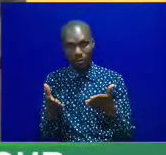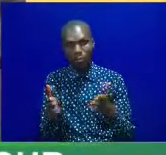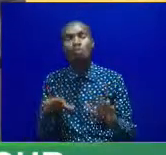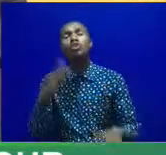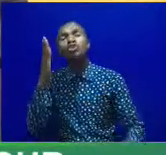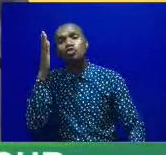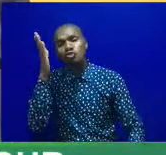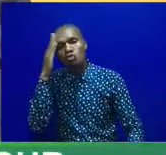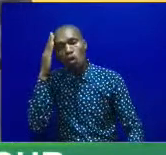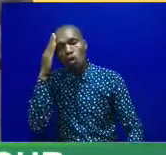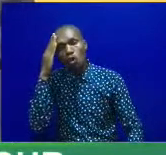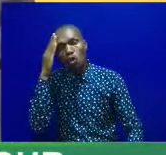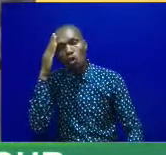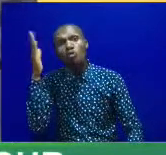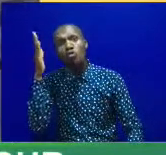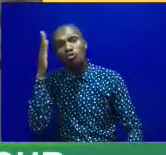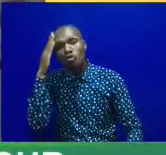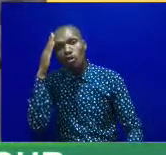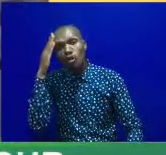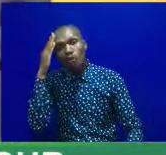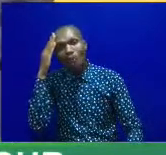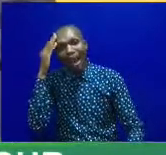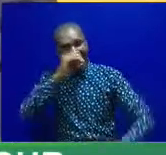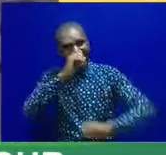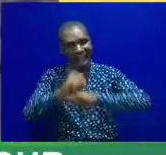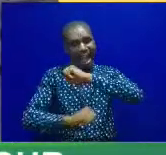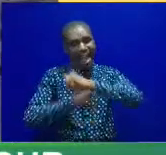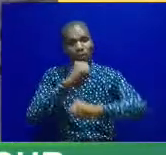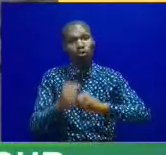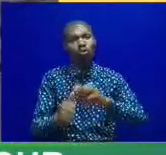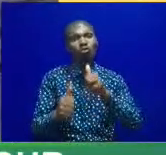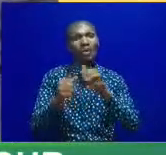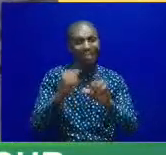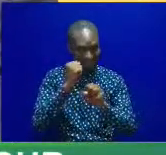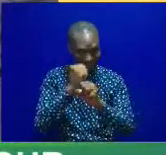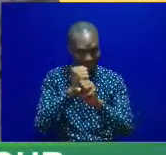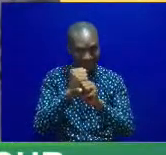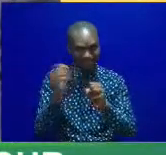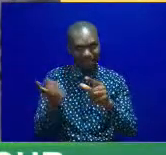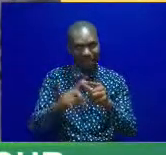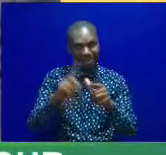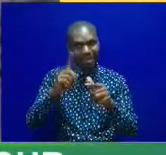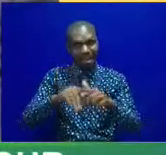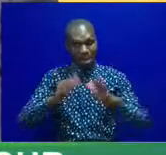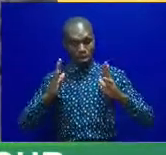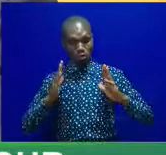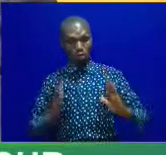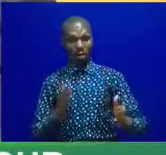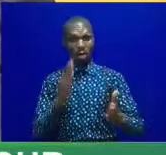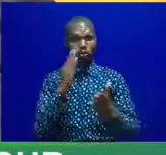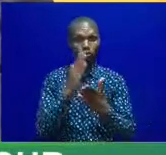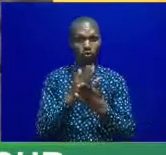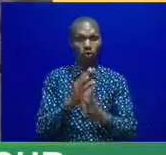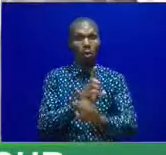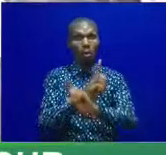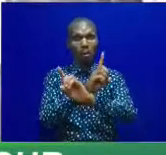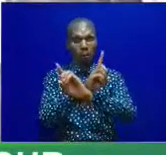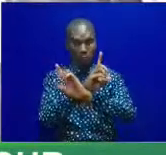kujua kubai ama kubaini ni hatua gani inatakikana ichukuliwe ndipo haki zao zilindwe